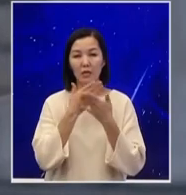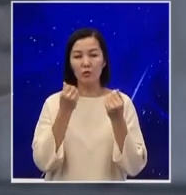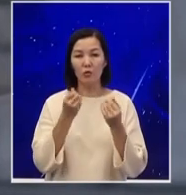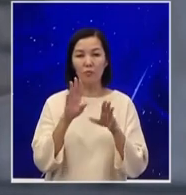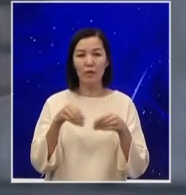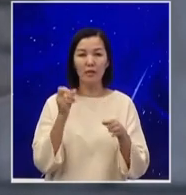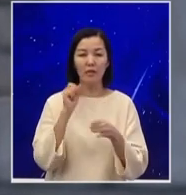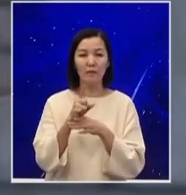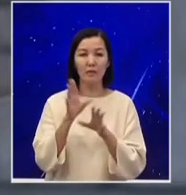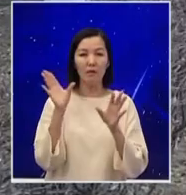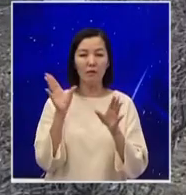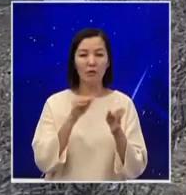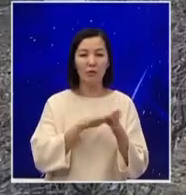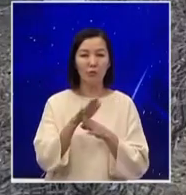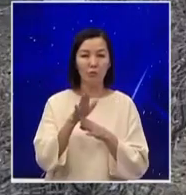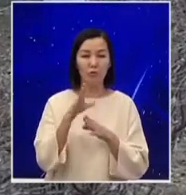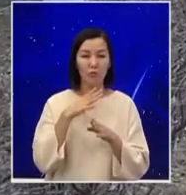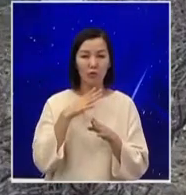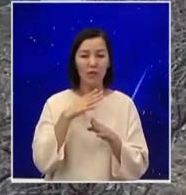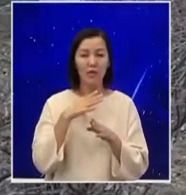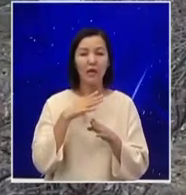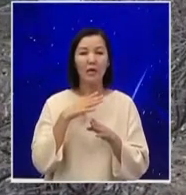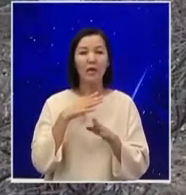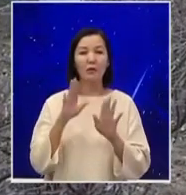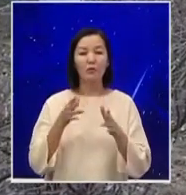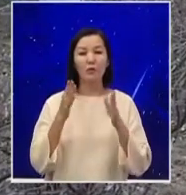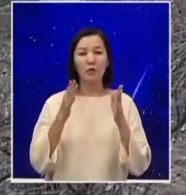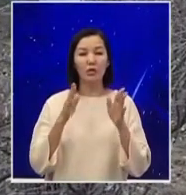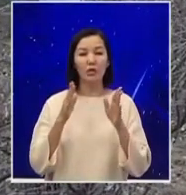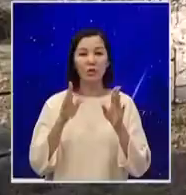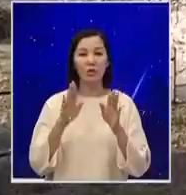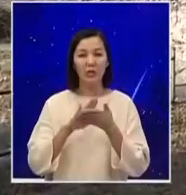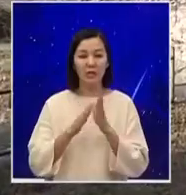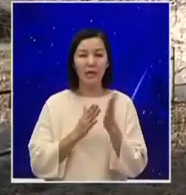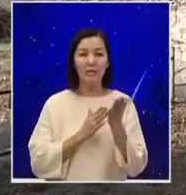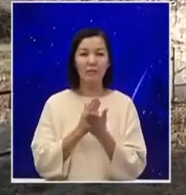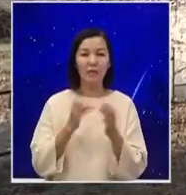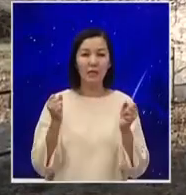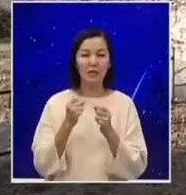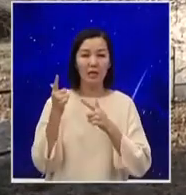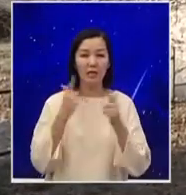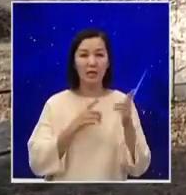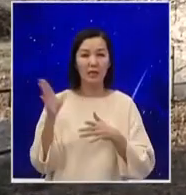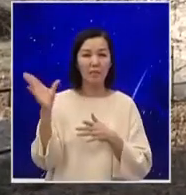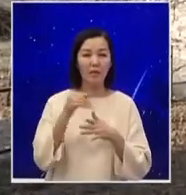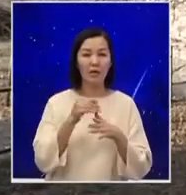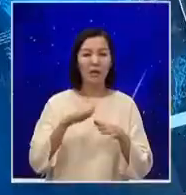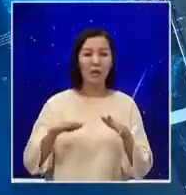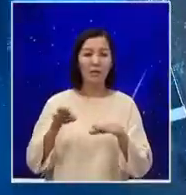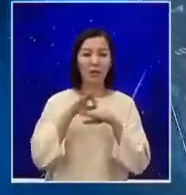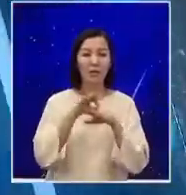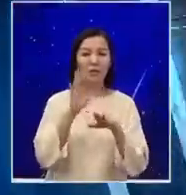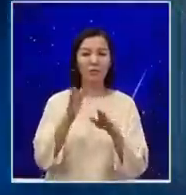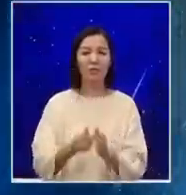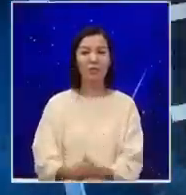тапсырмалар ойдағыдай орындалды дейді ұйымдастырушылар. Айта кетейік, төтенше жағдай қызметкерлерінің қысқы дайындығы облыстың барлық ауданында өткізілмек.